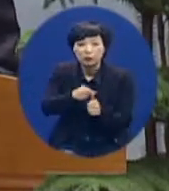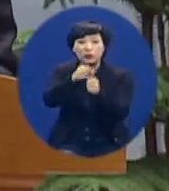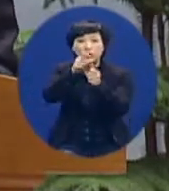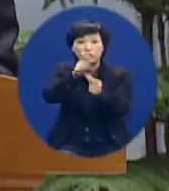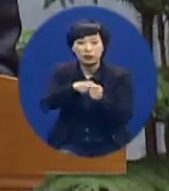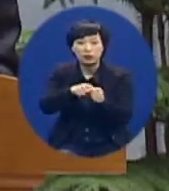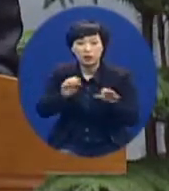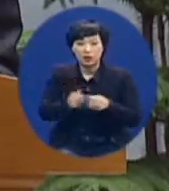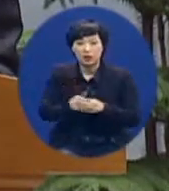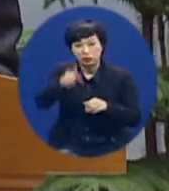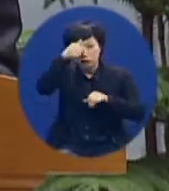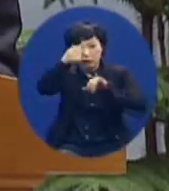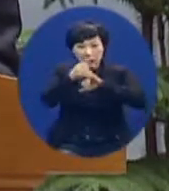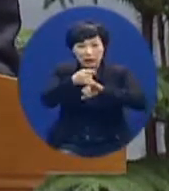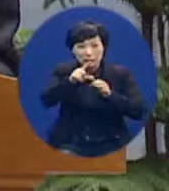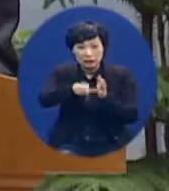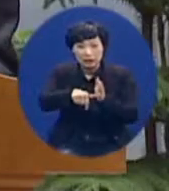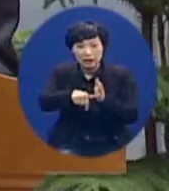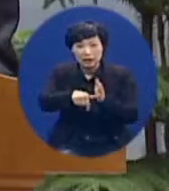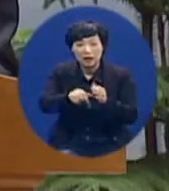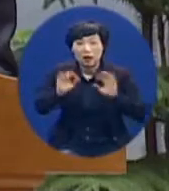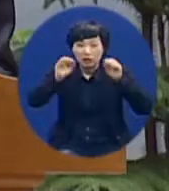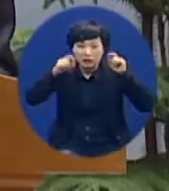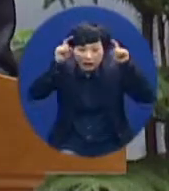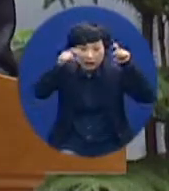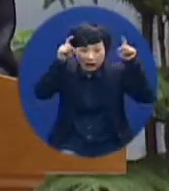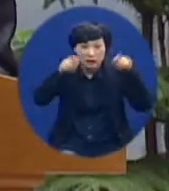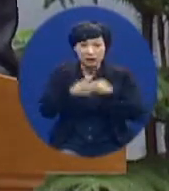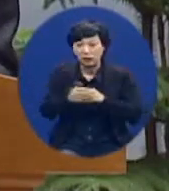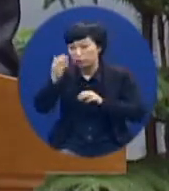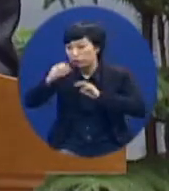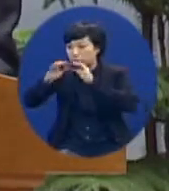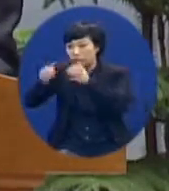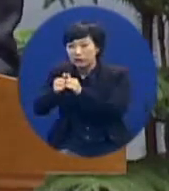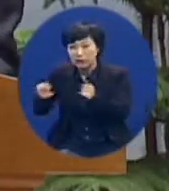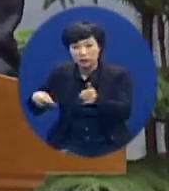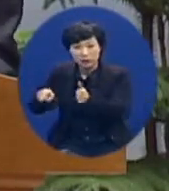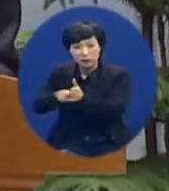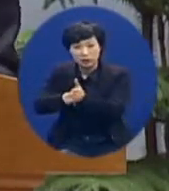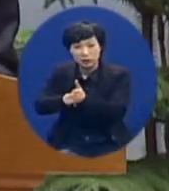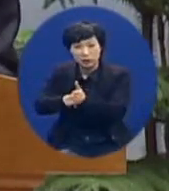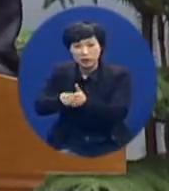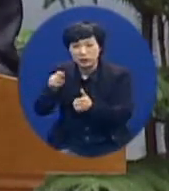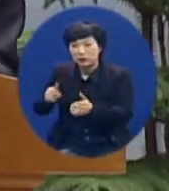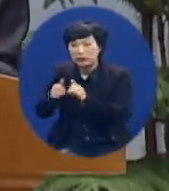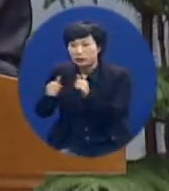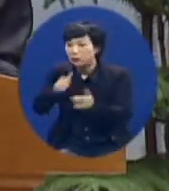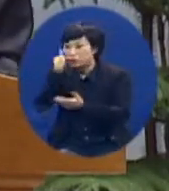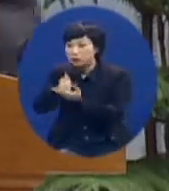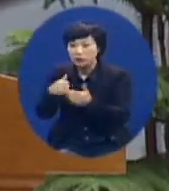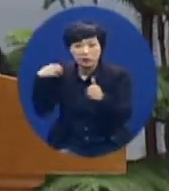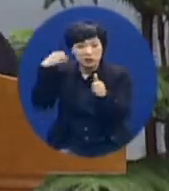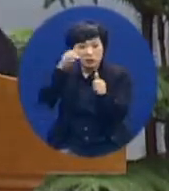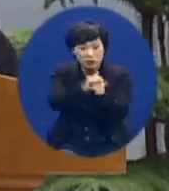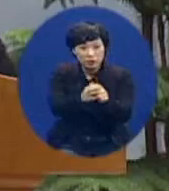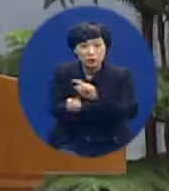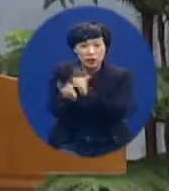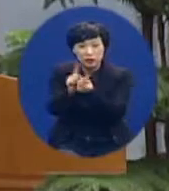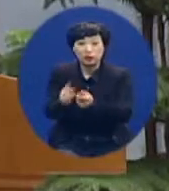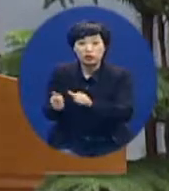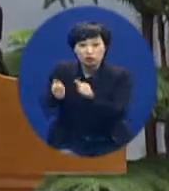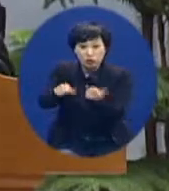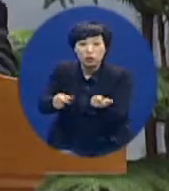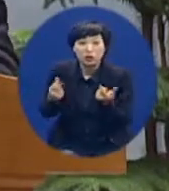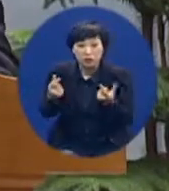people in the Old Testament time. 유대인들을 위해서 유대인들의 죄를 짊어지고 대신